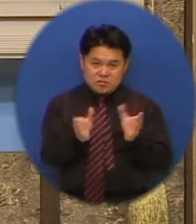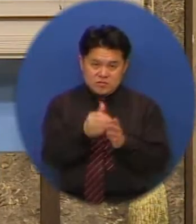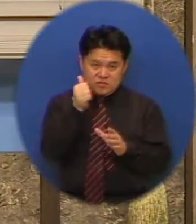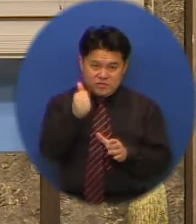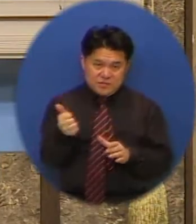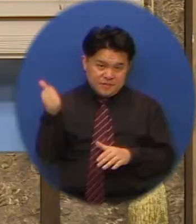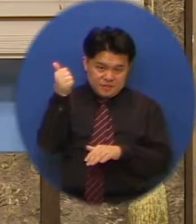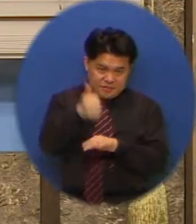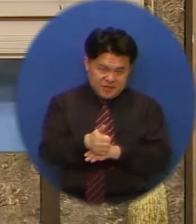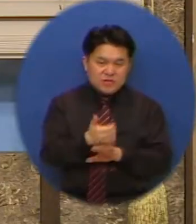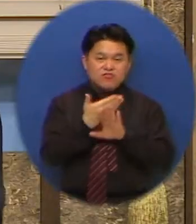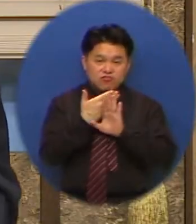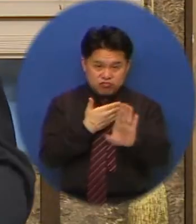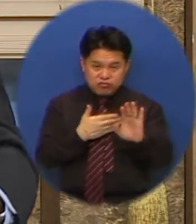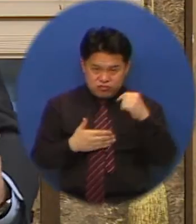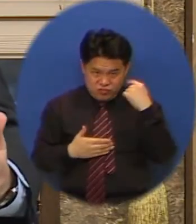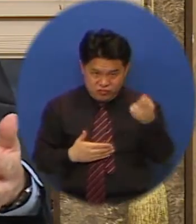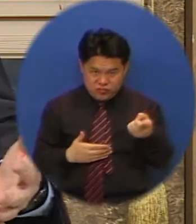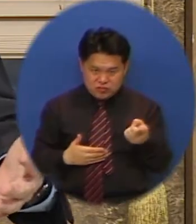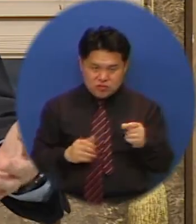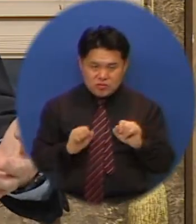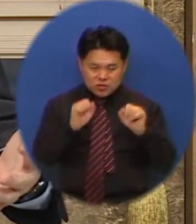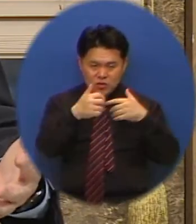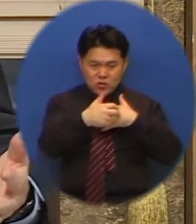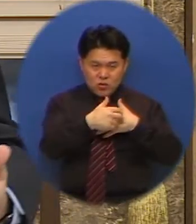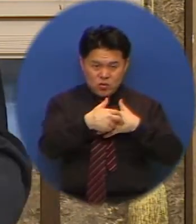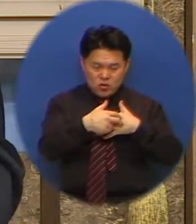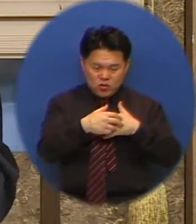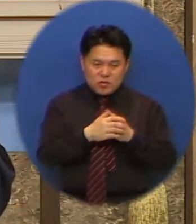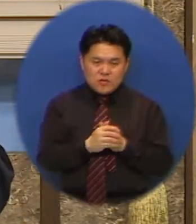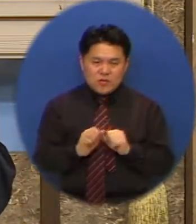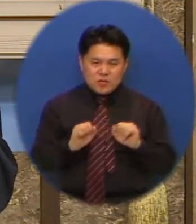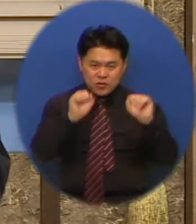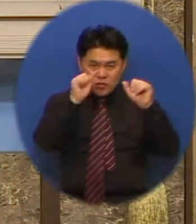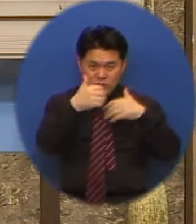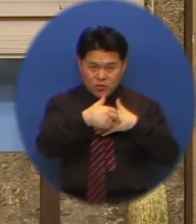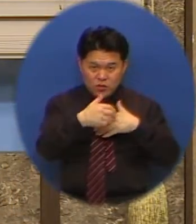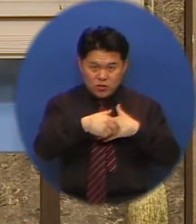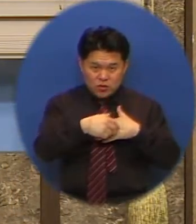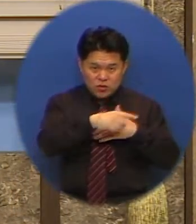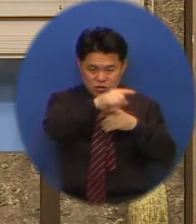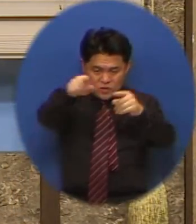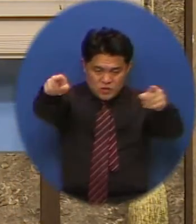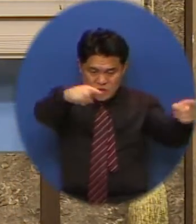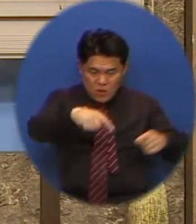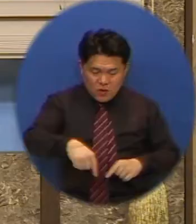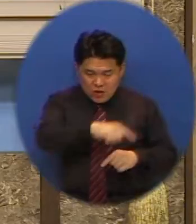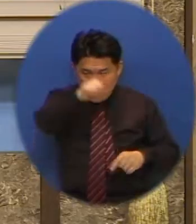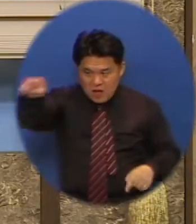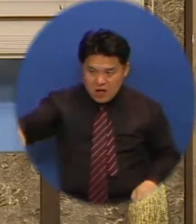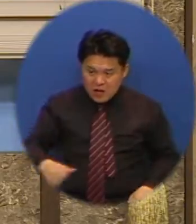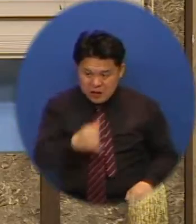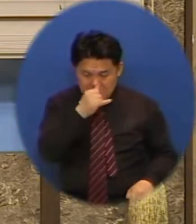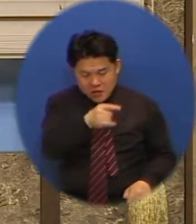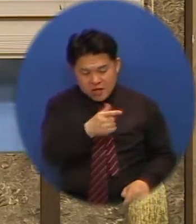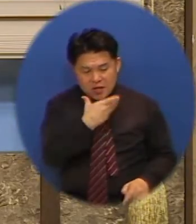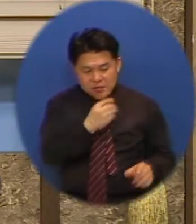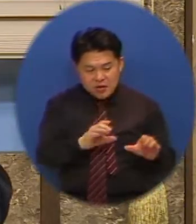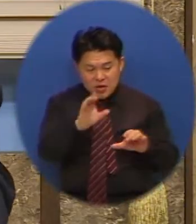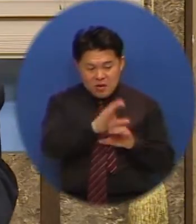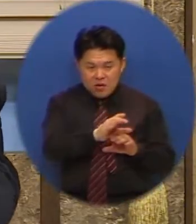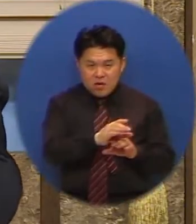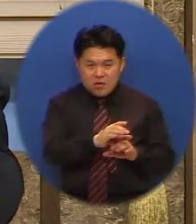되면서 보건소 조직은 전국에 있잖아요. 예. 그래서 거기에다가 복지를 얹히면 되겠다. 그래서